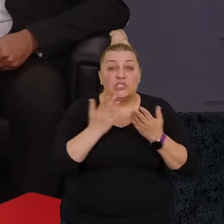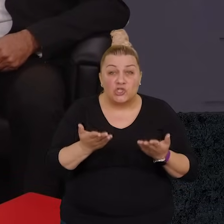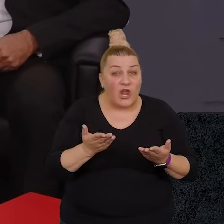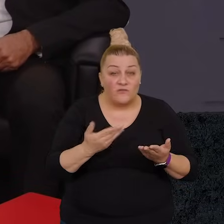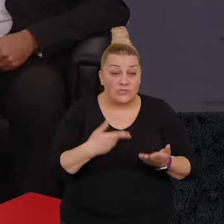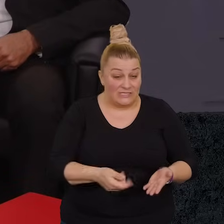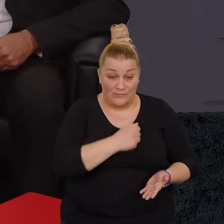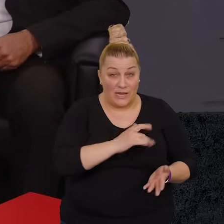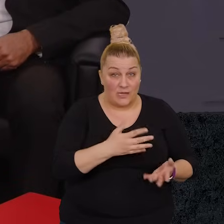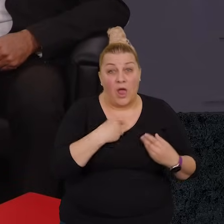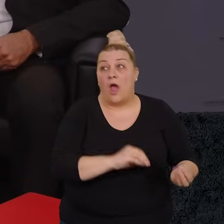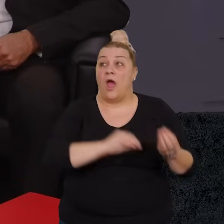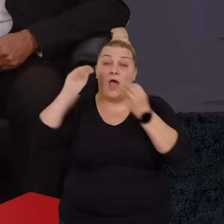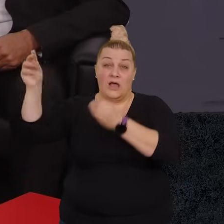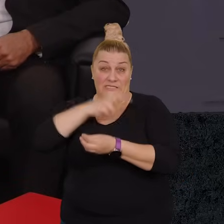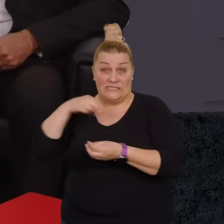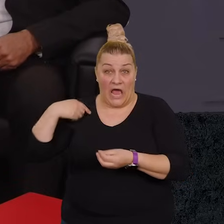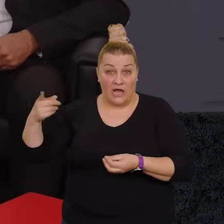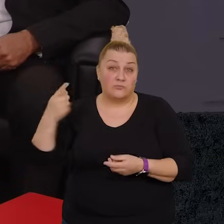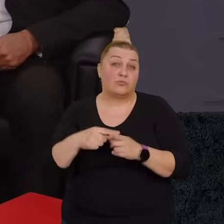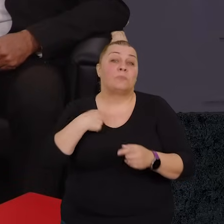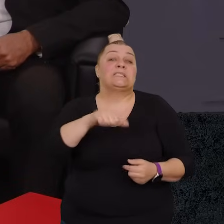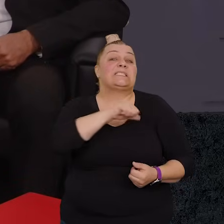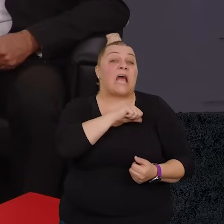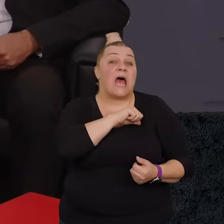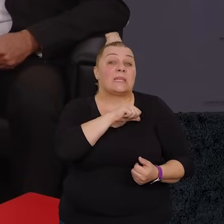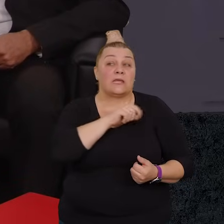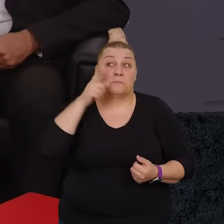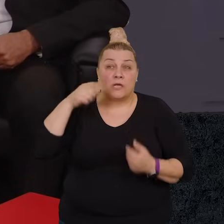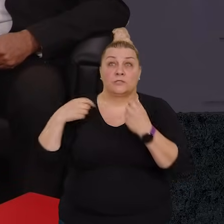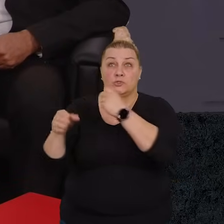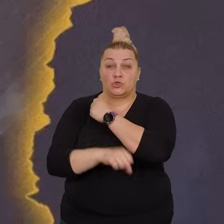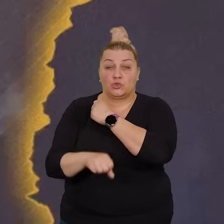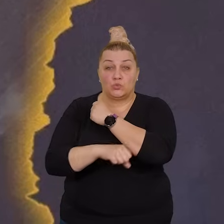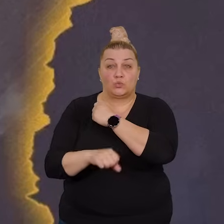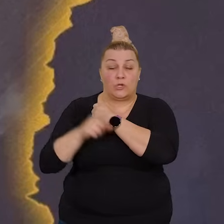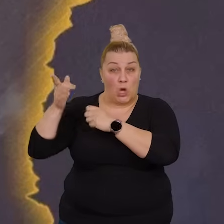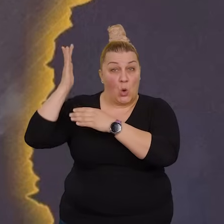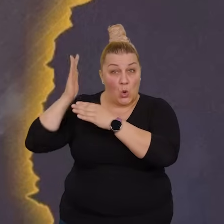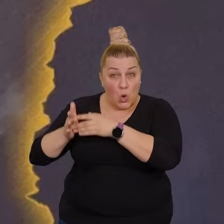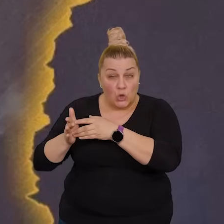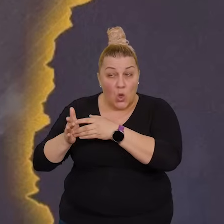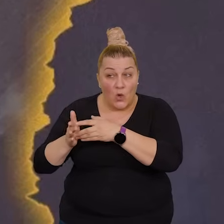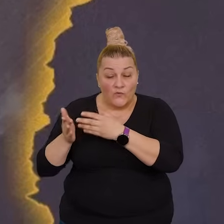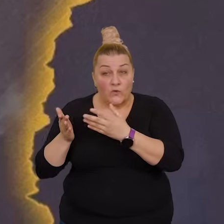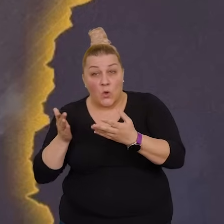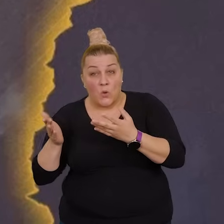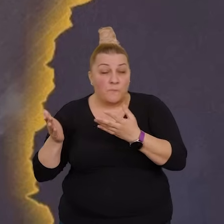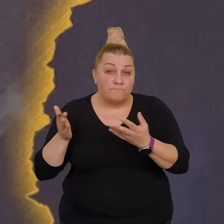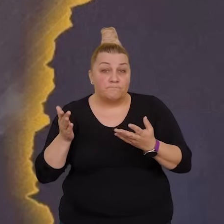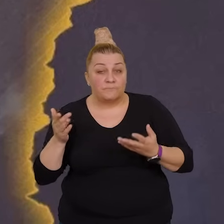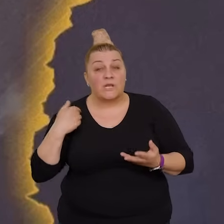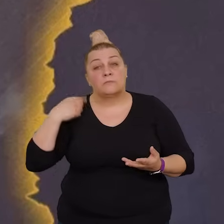Otišao sam studirati, zapravo to me zanimalo, i nakon završetka tog studija ja sam se smatrao sam da jednostavno da bi